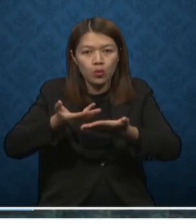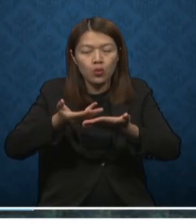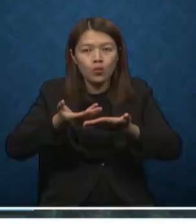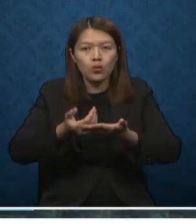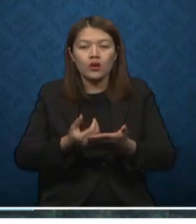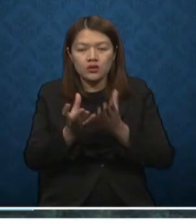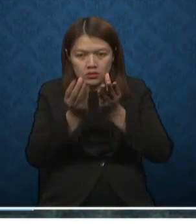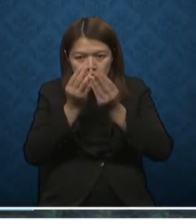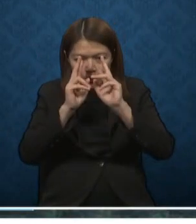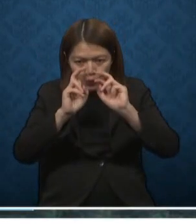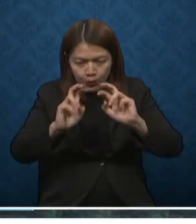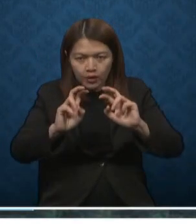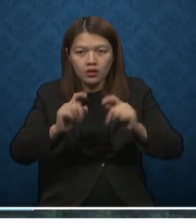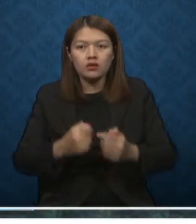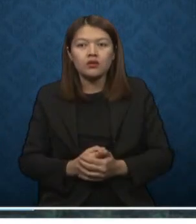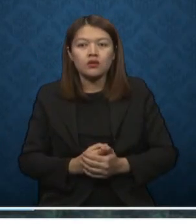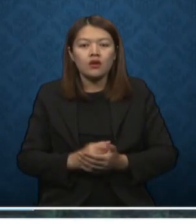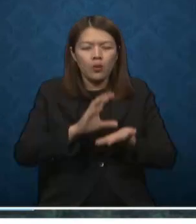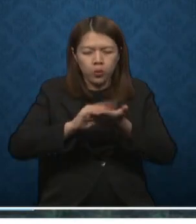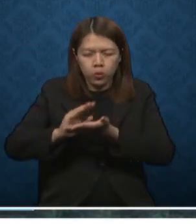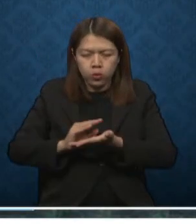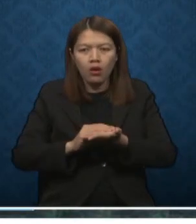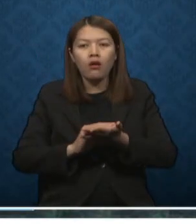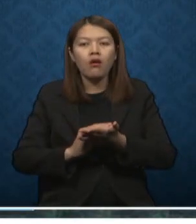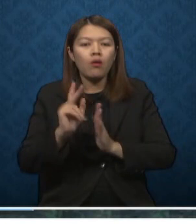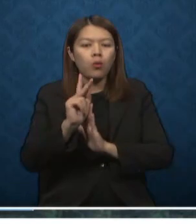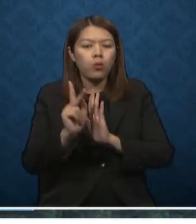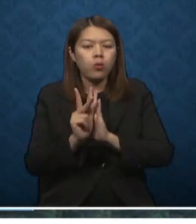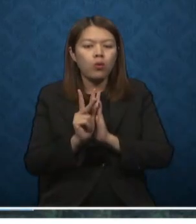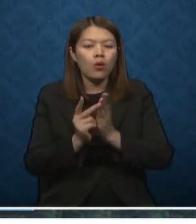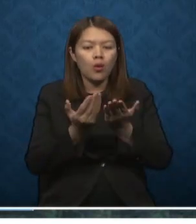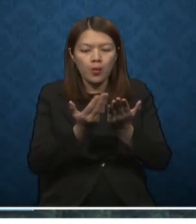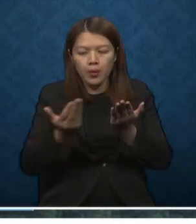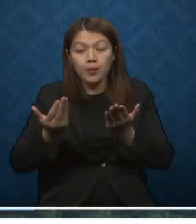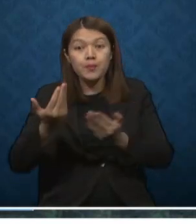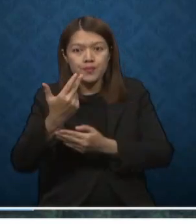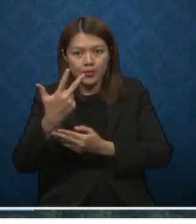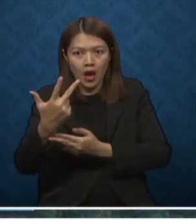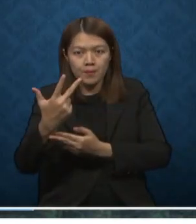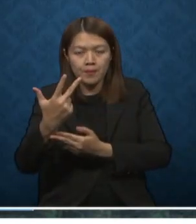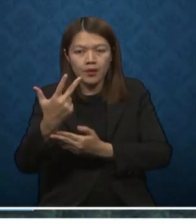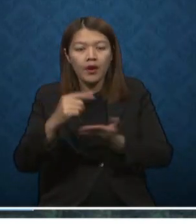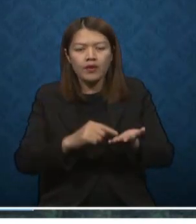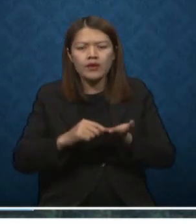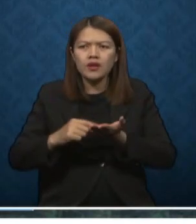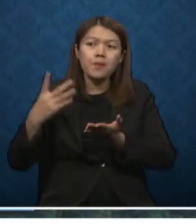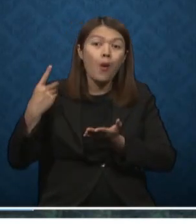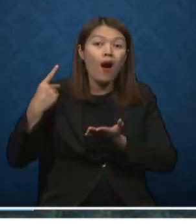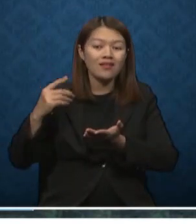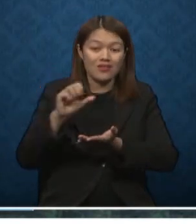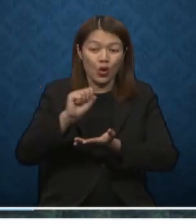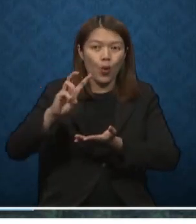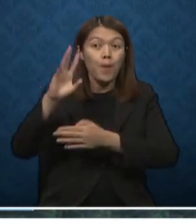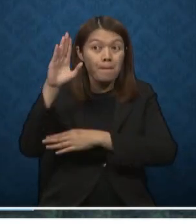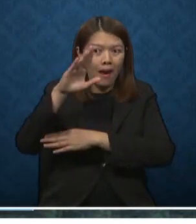ศึกษาการควบรวมกฎหมาย3ฉบับซึ่งได้นำเสนอในที่ประชุมวุฒิสภาเมื่อวานนี้นะครับตอนบ่